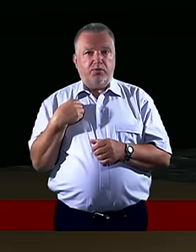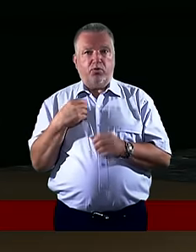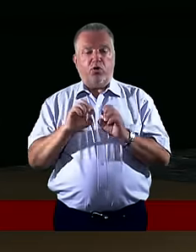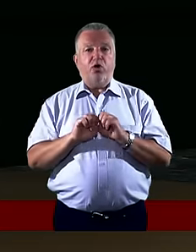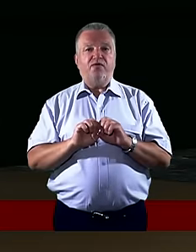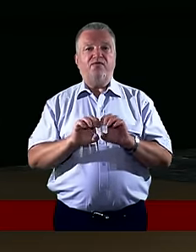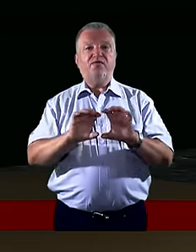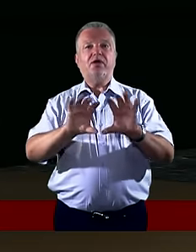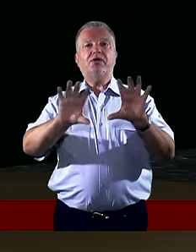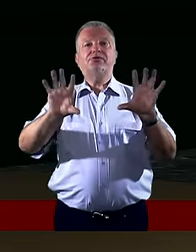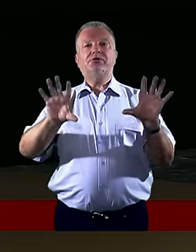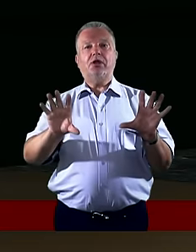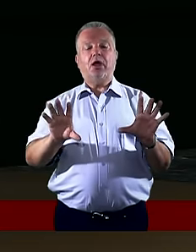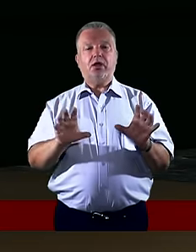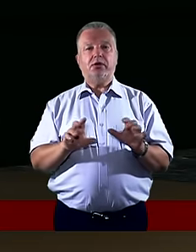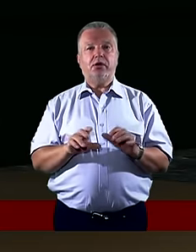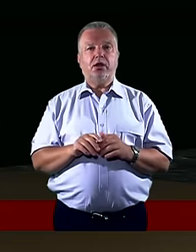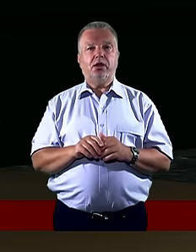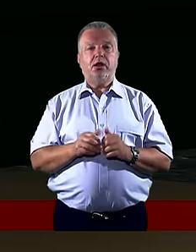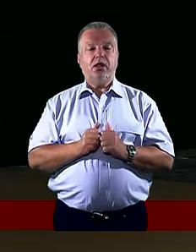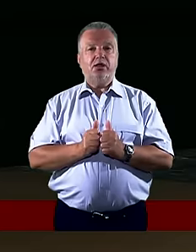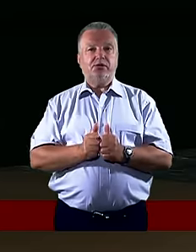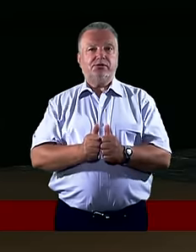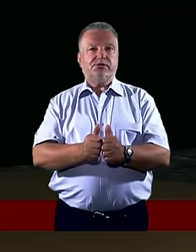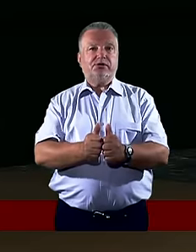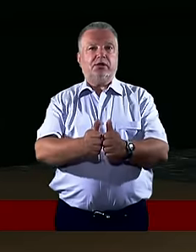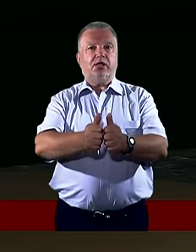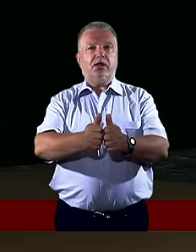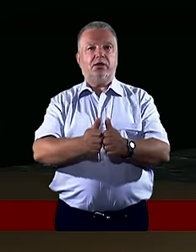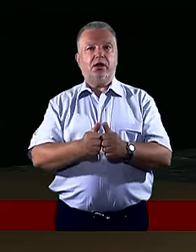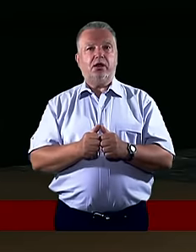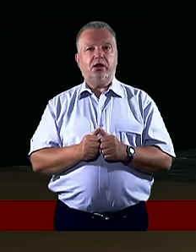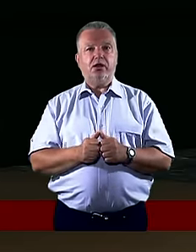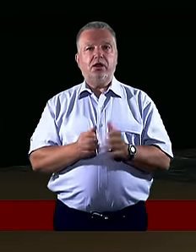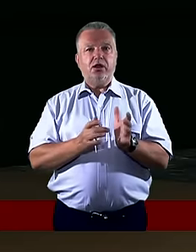nie było wyjaśnianie w roli